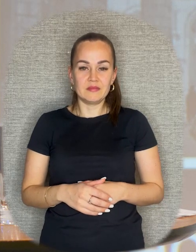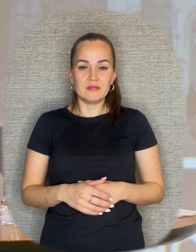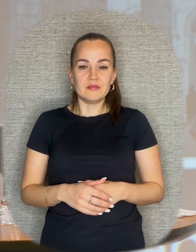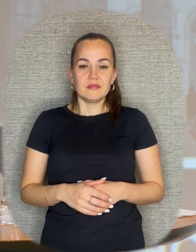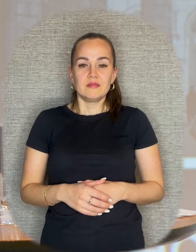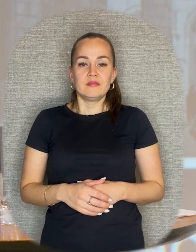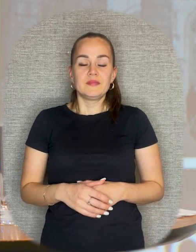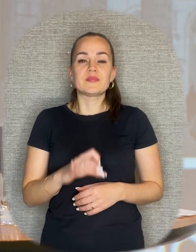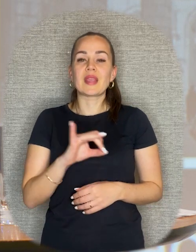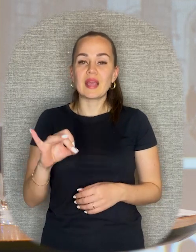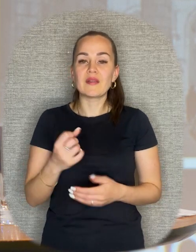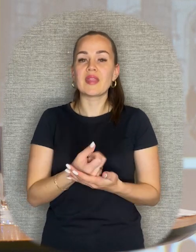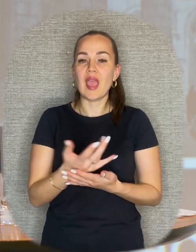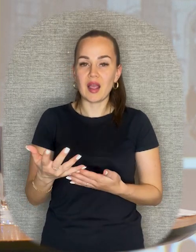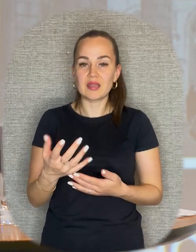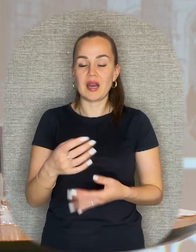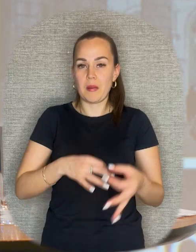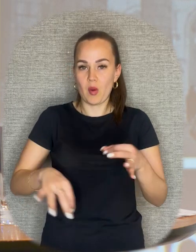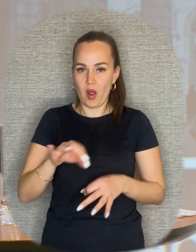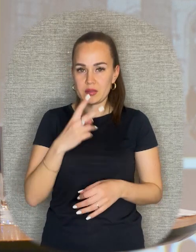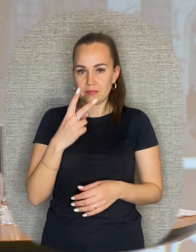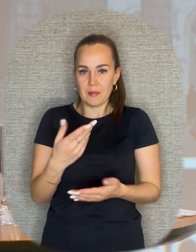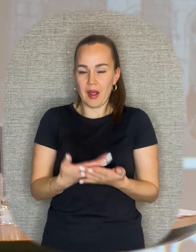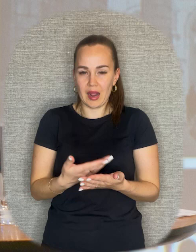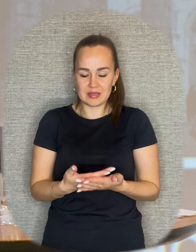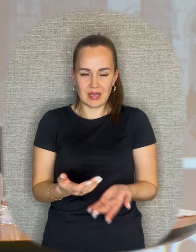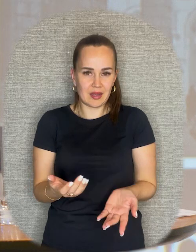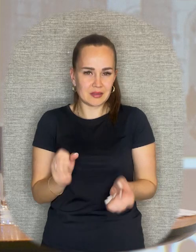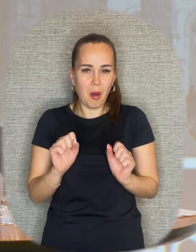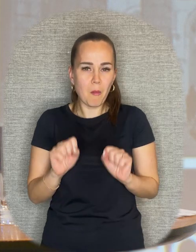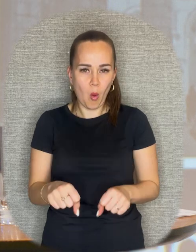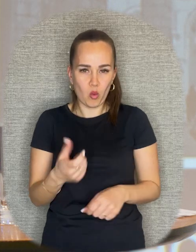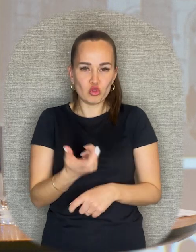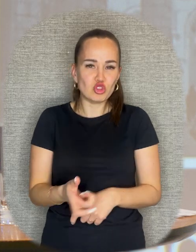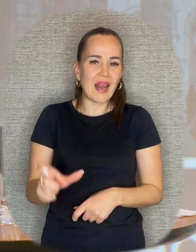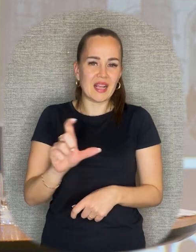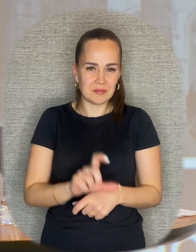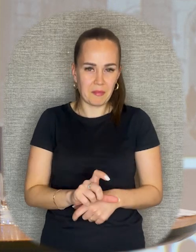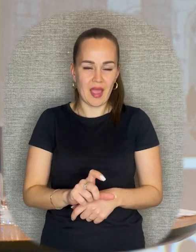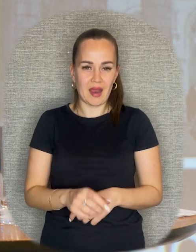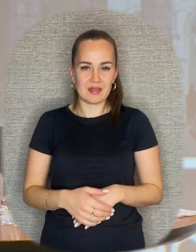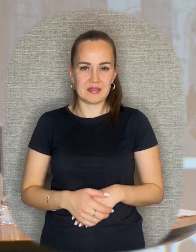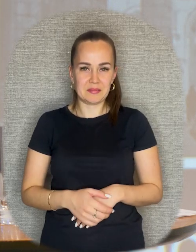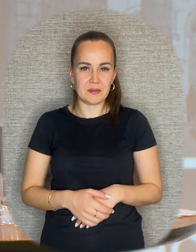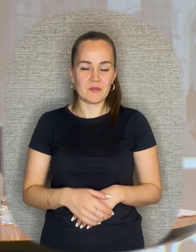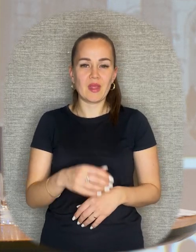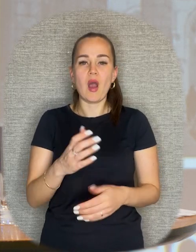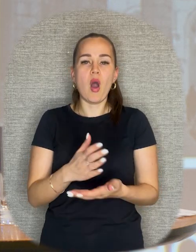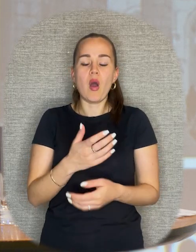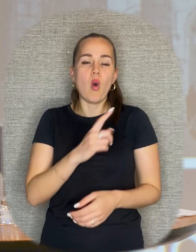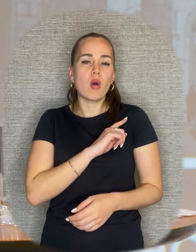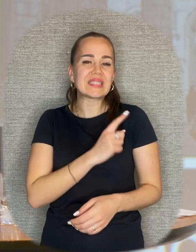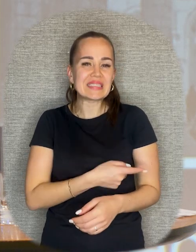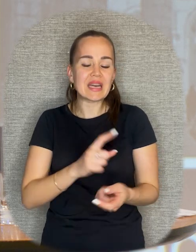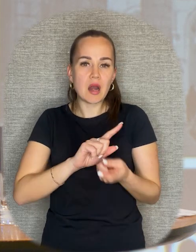самыми разнообразными Но мы с вами уже успели это оценить даже на той небольшой части которую мы увидели и некоторые из них